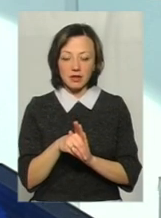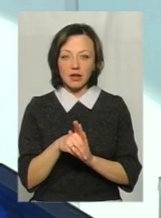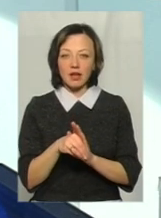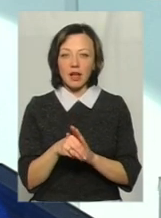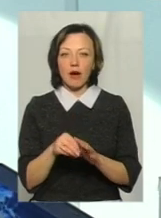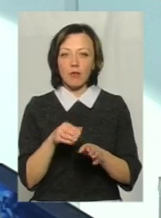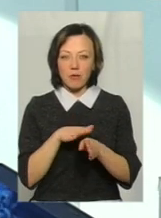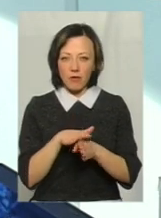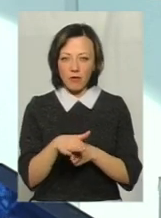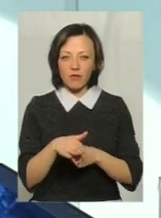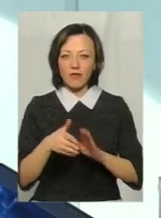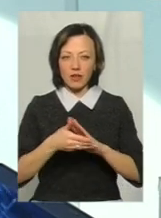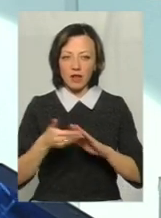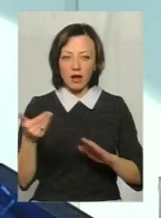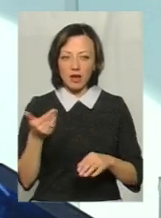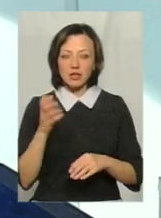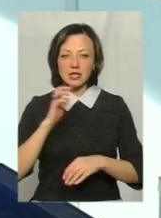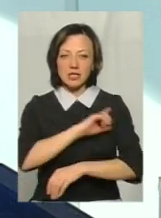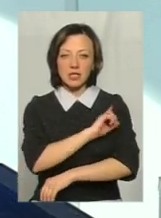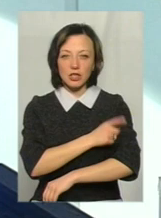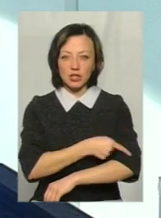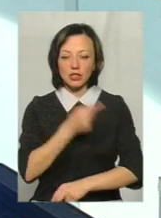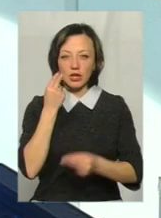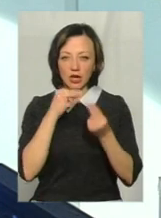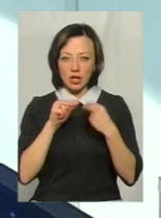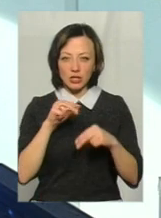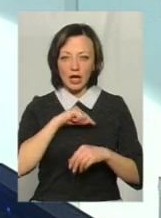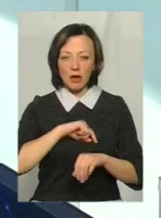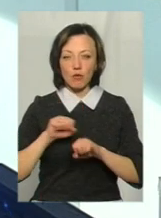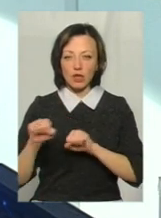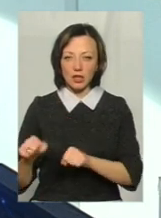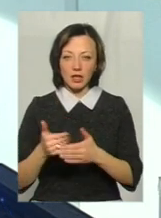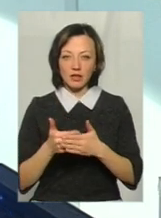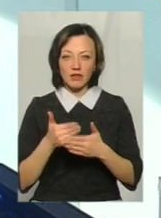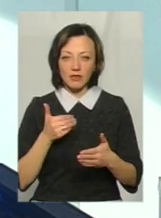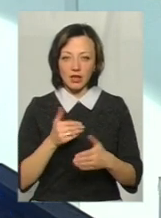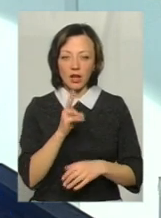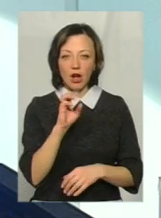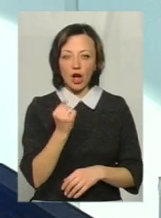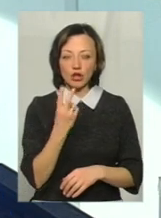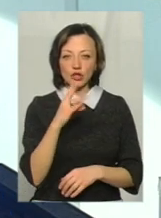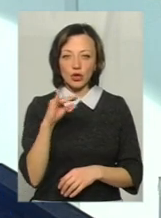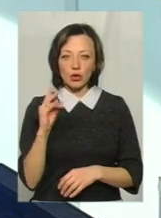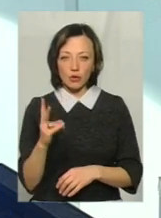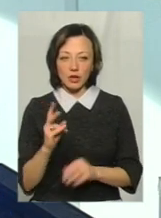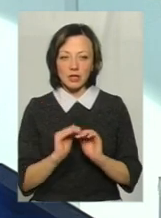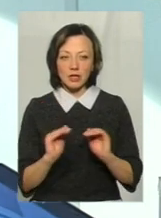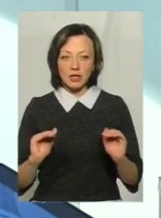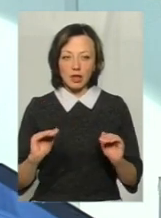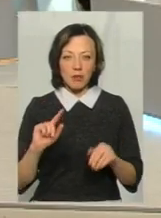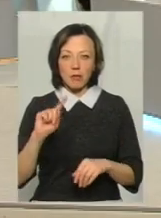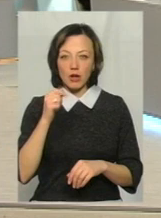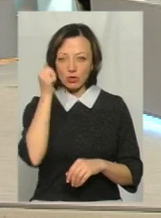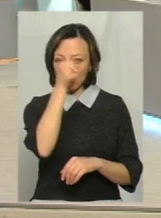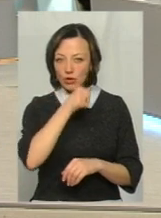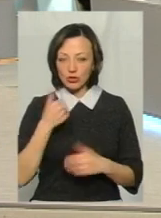компонент кашлюка, який викликає набагато сильніший і кращий імунітет від кашлюку саме. А кашлюк для дітей, особливо першого року життя,